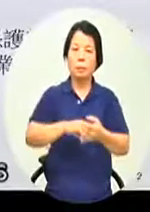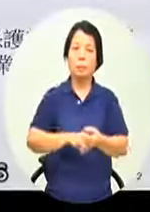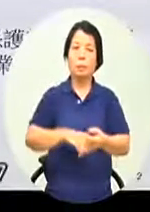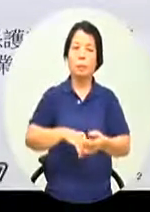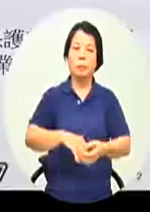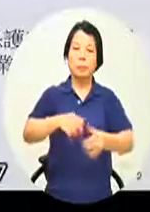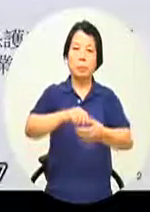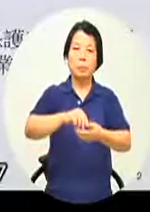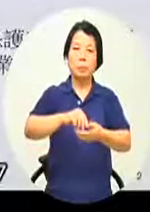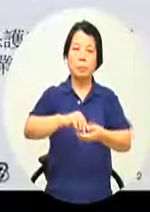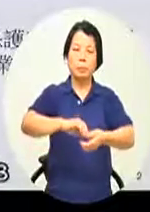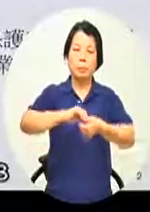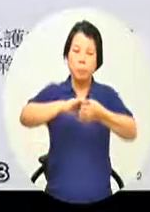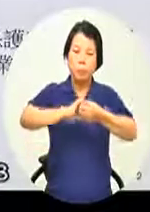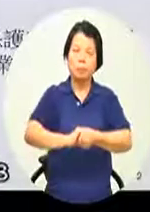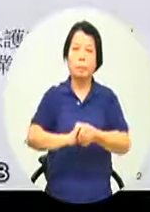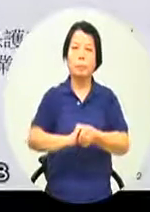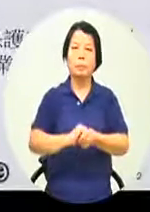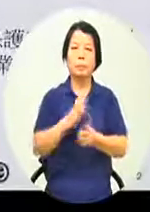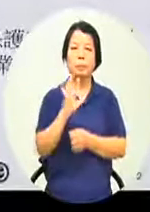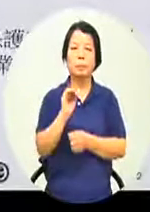待会局长给我一并的答复。